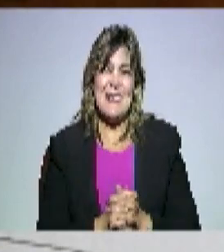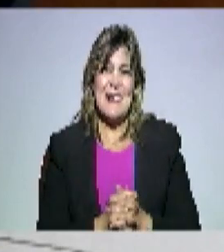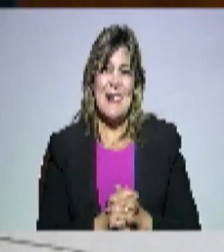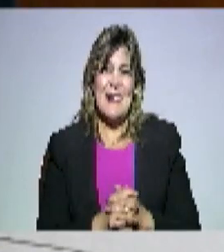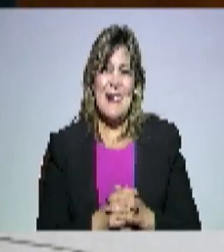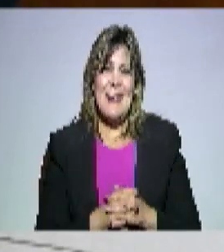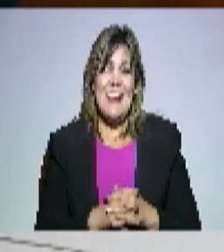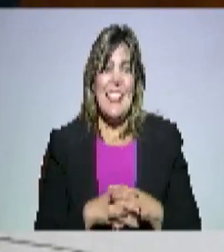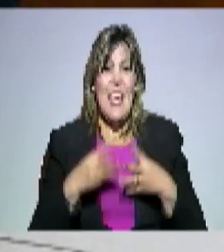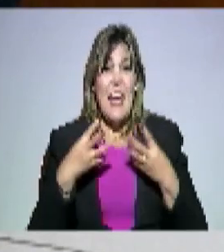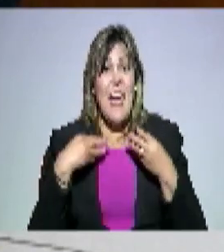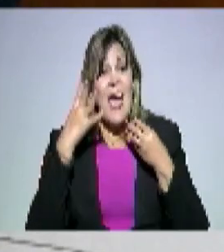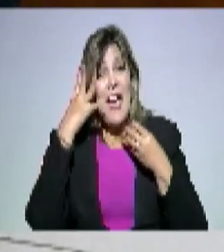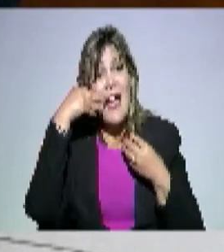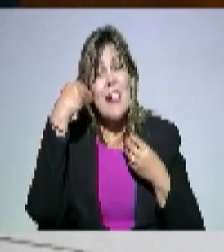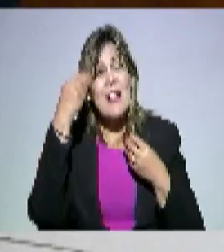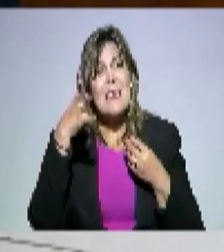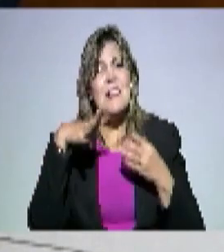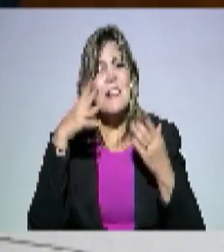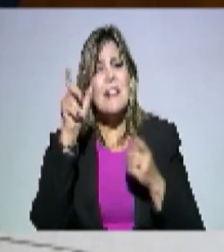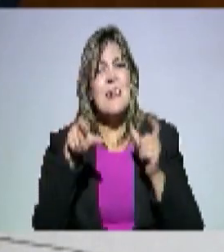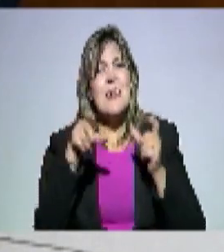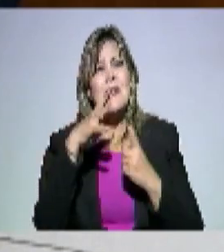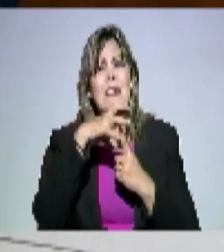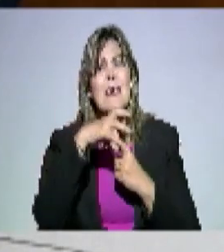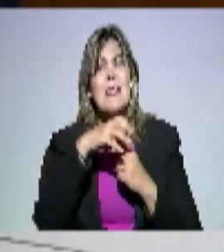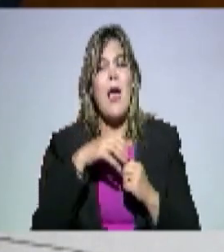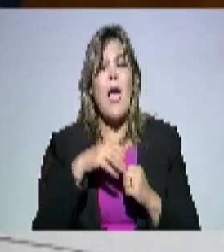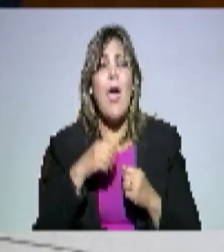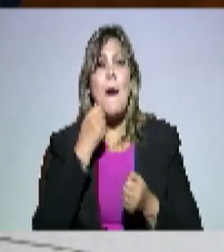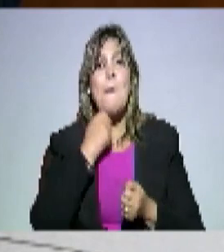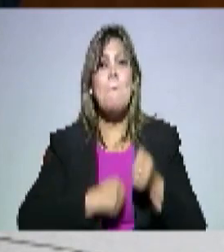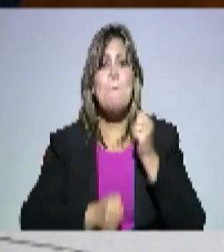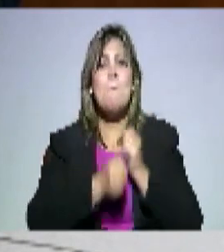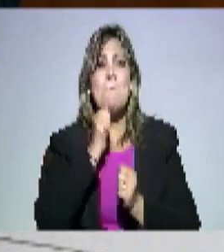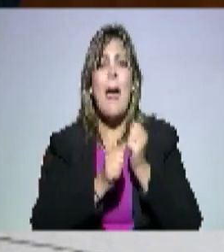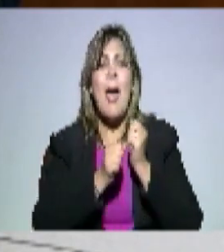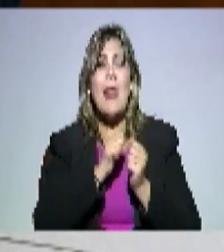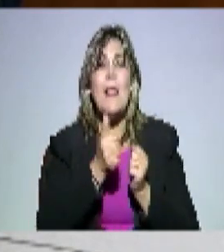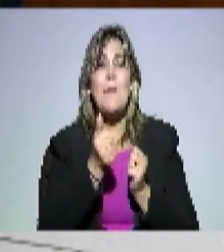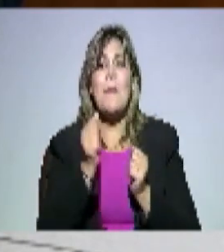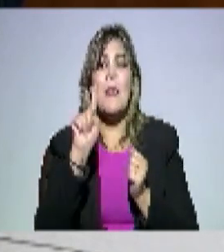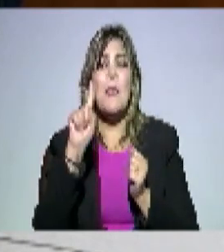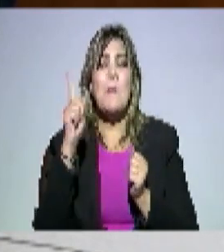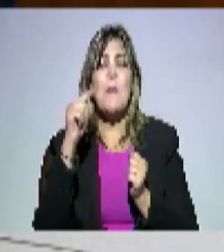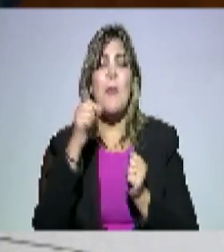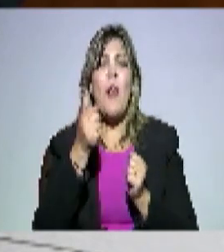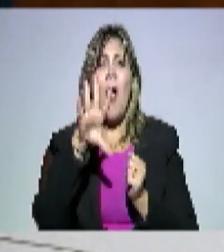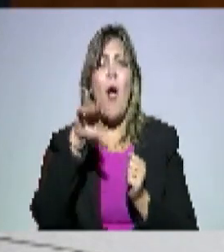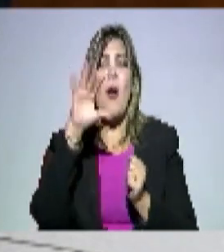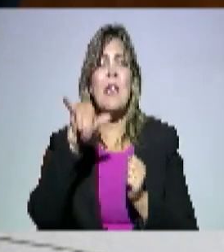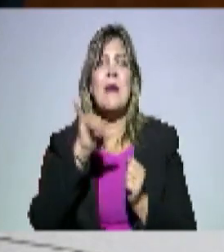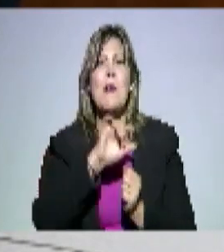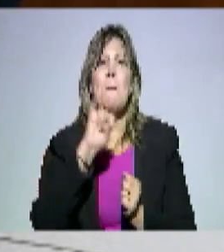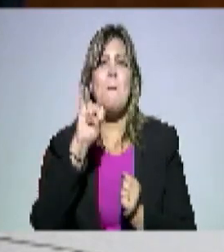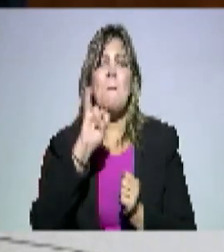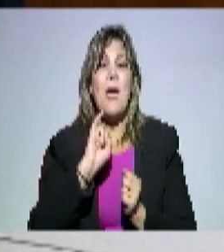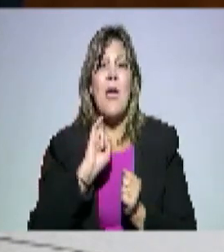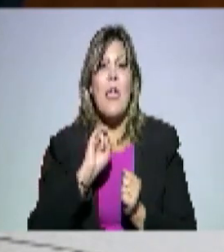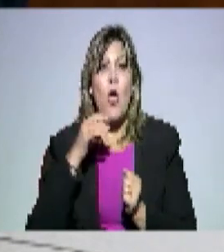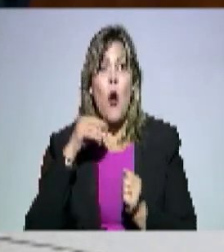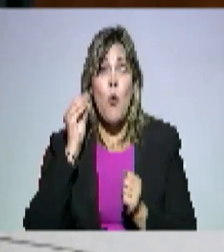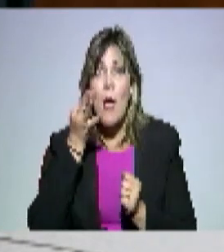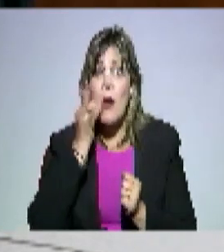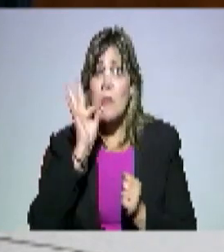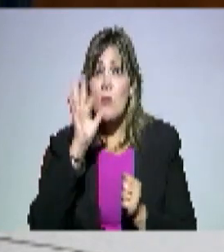احسنوا الى مبغضيكم شفناها في المعلم ابراهيم الجوهري لما اساؤ لاخوه جرجس واللي بيسيق لاخوه جرجس راح